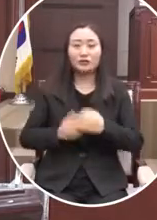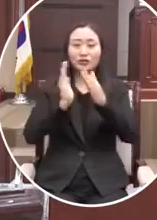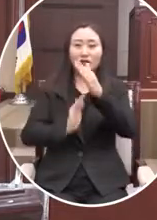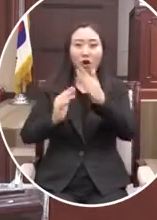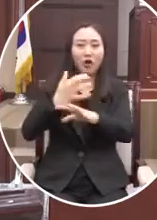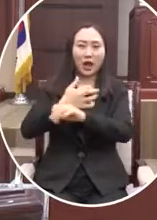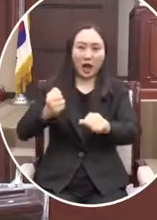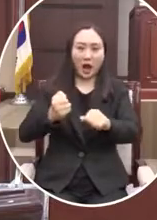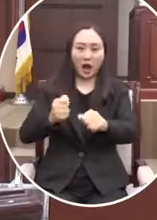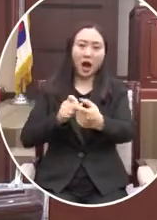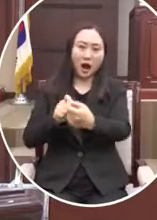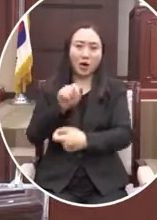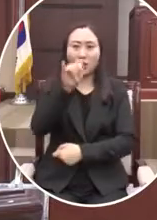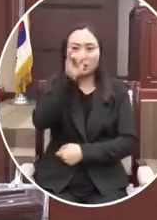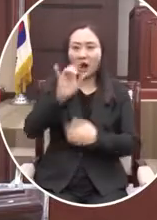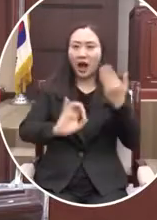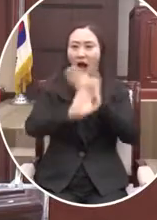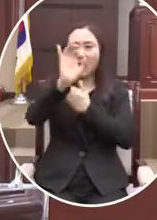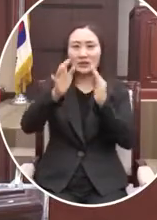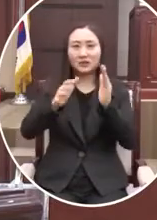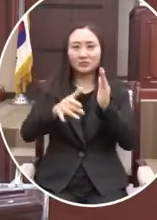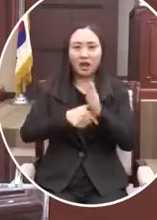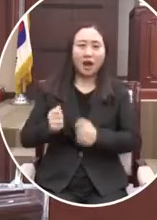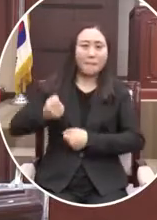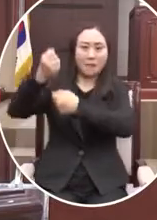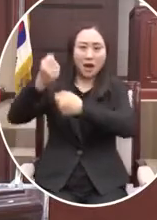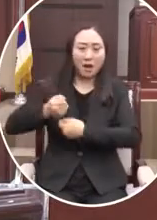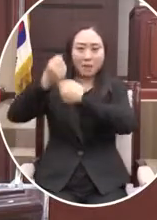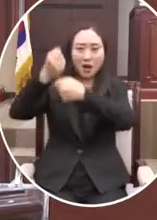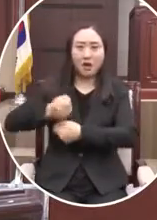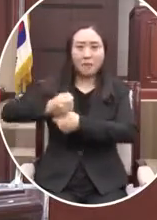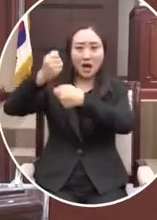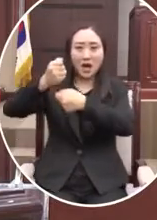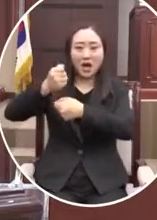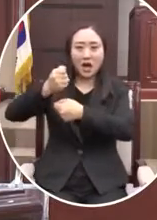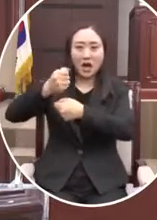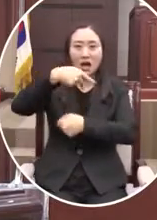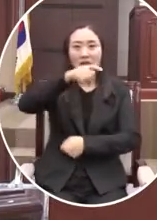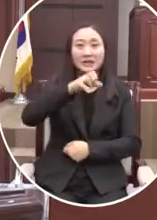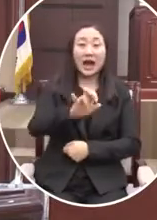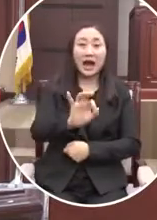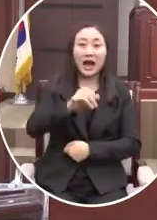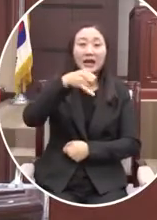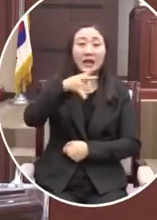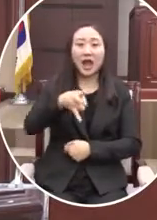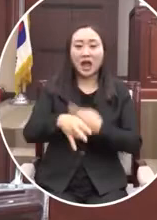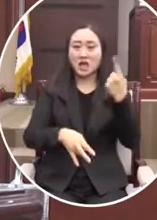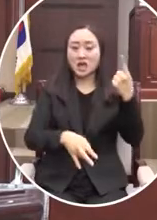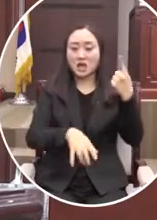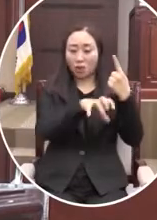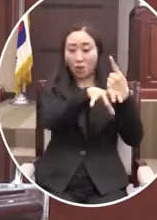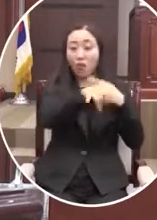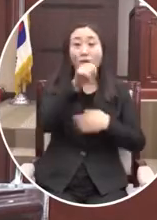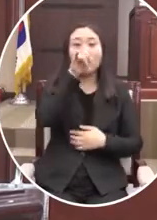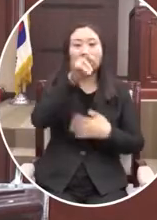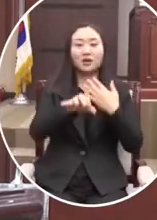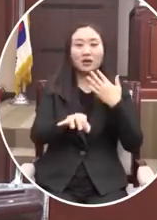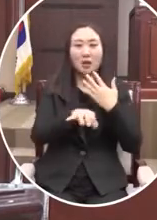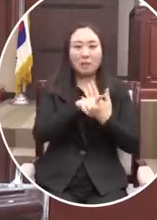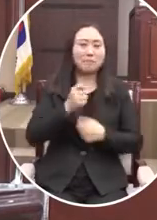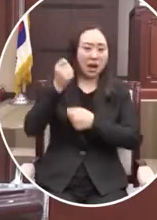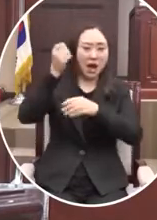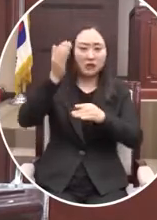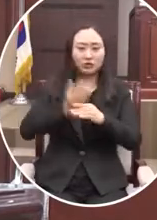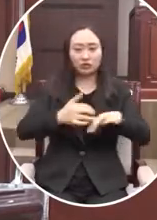앞두고 있습니다. 아침 출근길에 피켓과 현수막을 든 상계 1구역 주민들 10여 명을